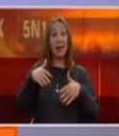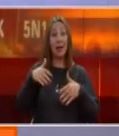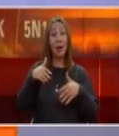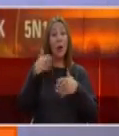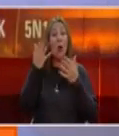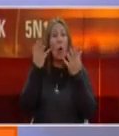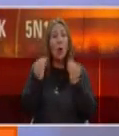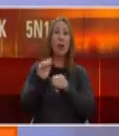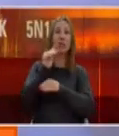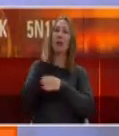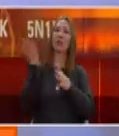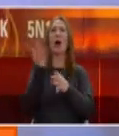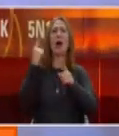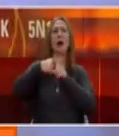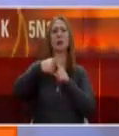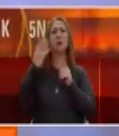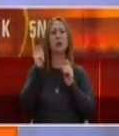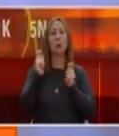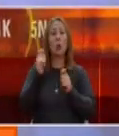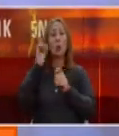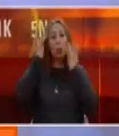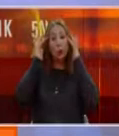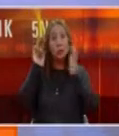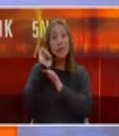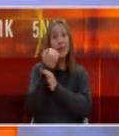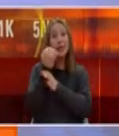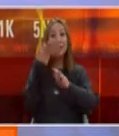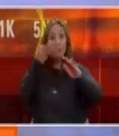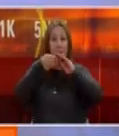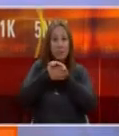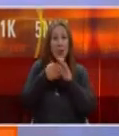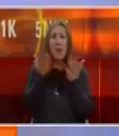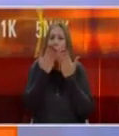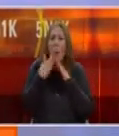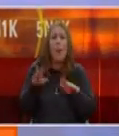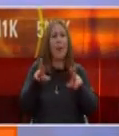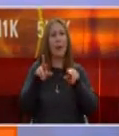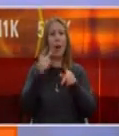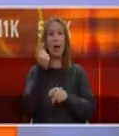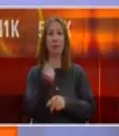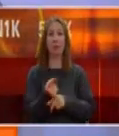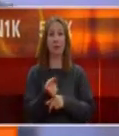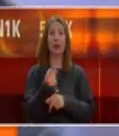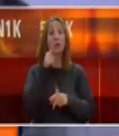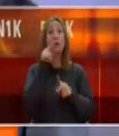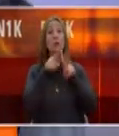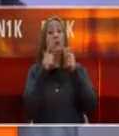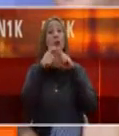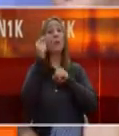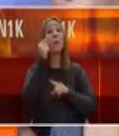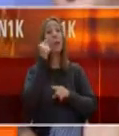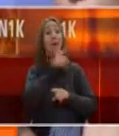engelli olarak yaşamak çok daha zor. Hele bir de kültür sanat gibi meselelere girdiğinizde artık yok denecek kadar az. Nuri Bey, siz